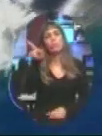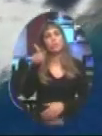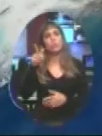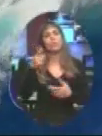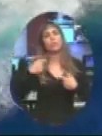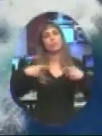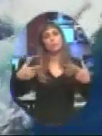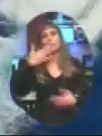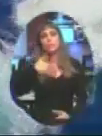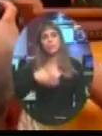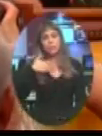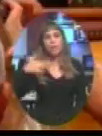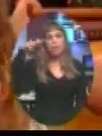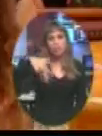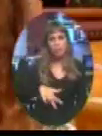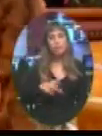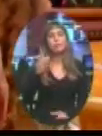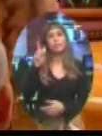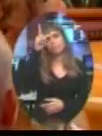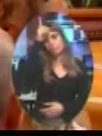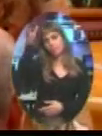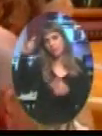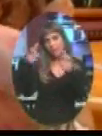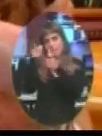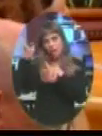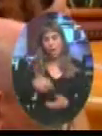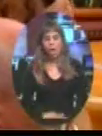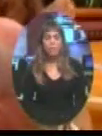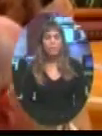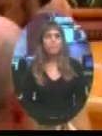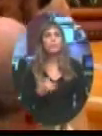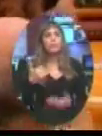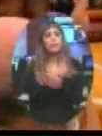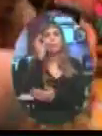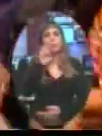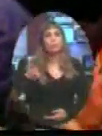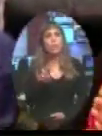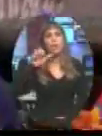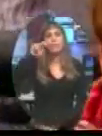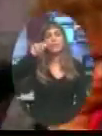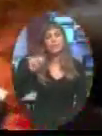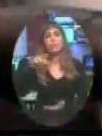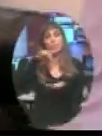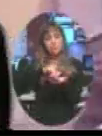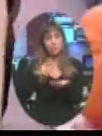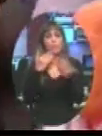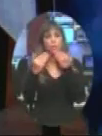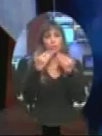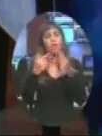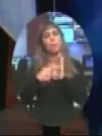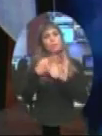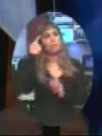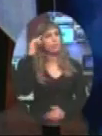הגרמניות שיתחזקו את הצוללות. הערב בחדשות 2 יושב ראש ההסתדרות אבי ניסנקורן שנכח בישיבה מציג את גרסתו.